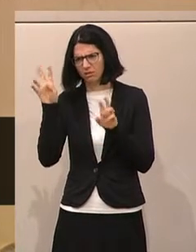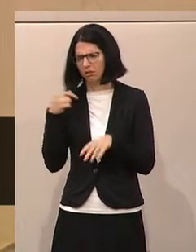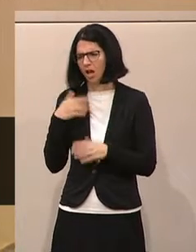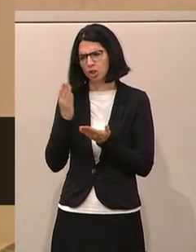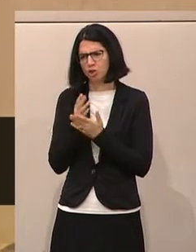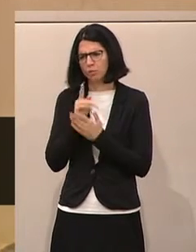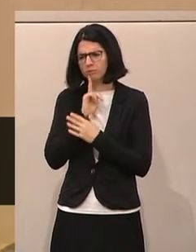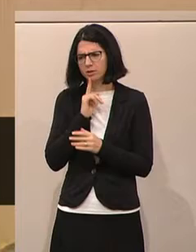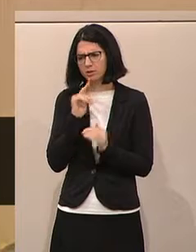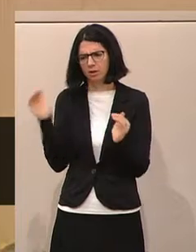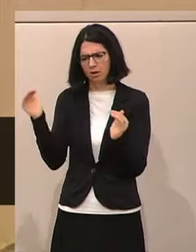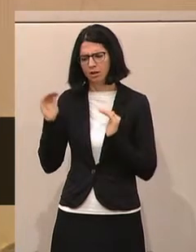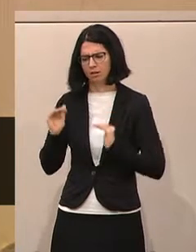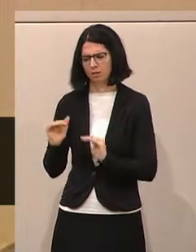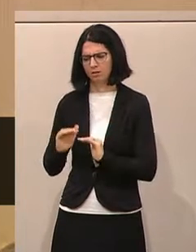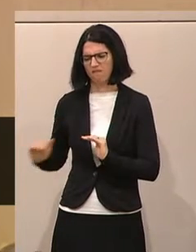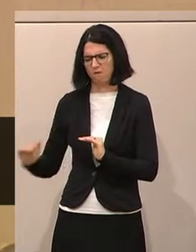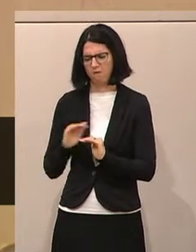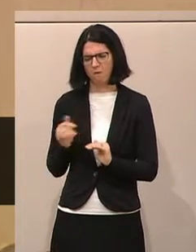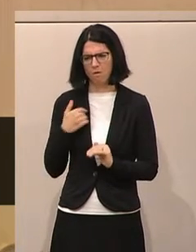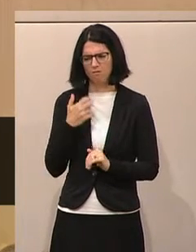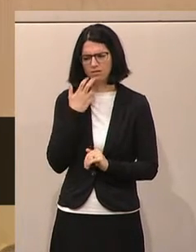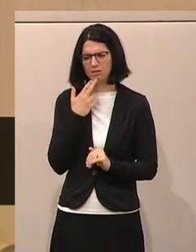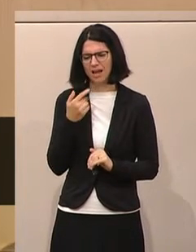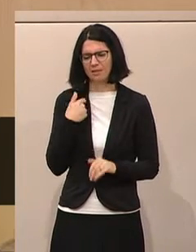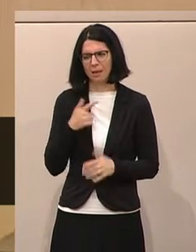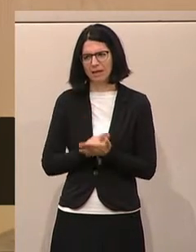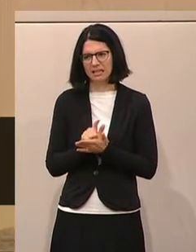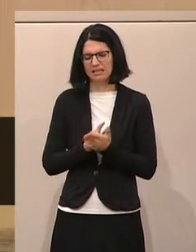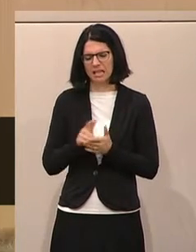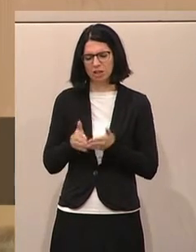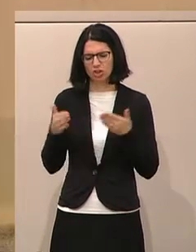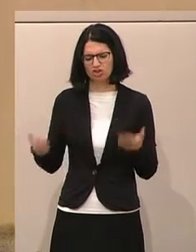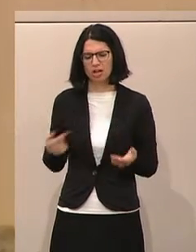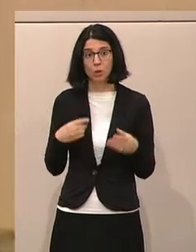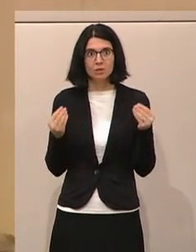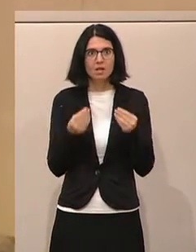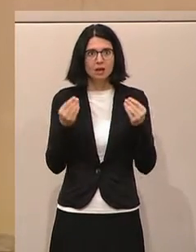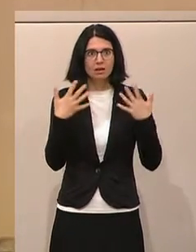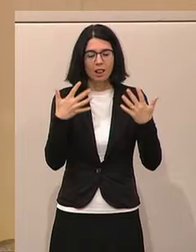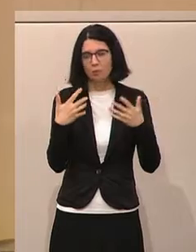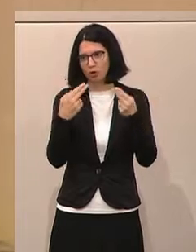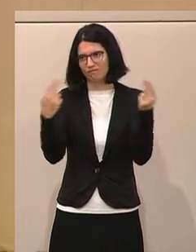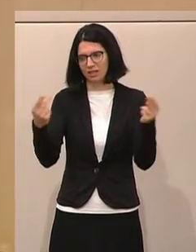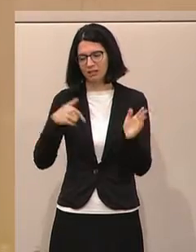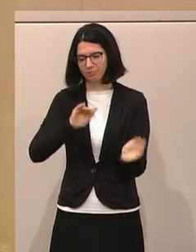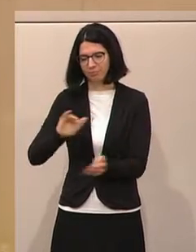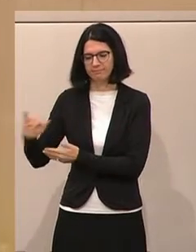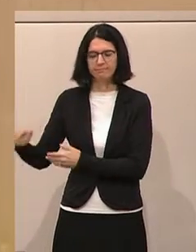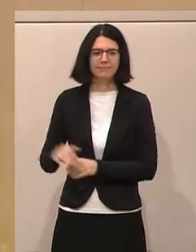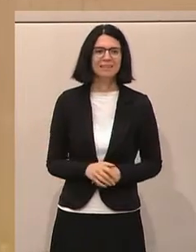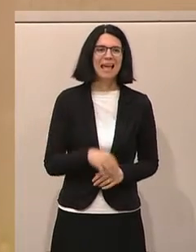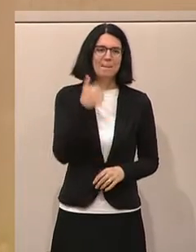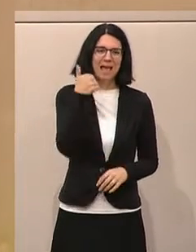waren, auf diese werde ich nicht eingehen. Dafür ist mir die Zeit zu schade und die Sache zu wichtig. Aber